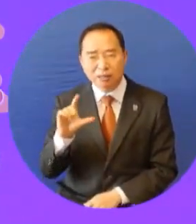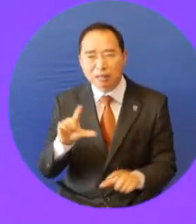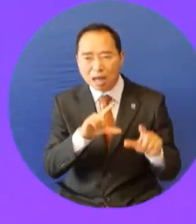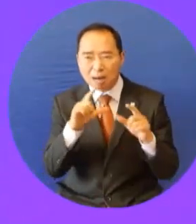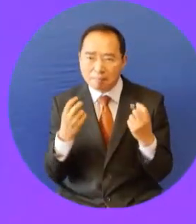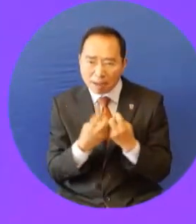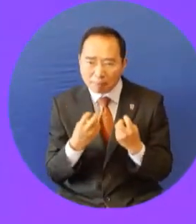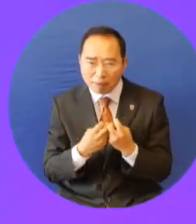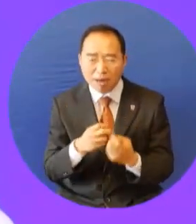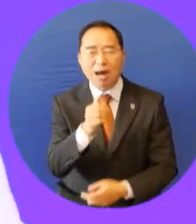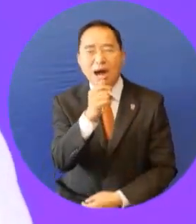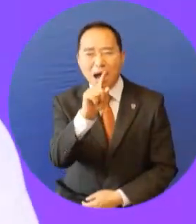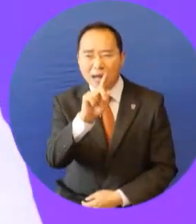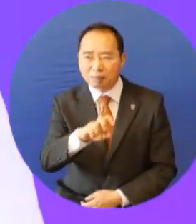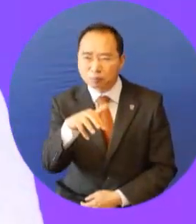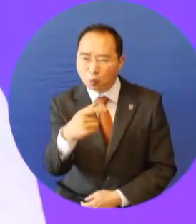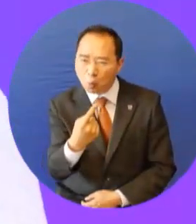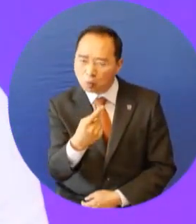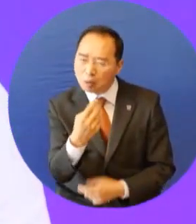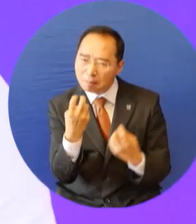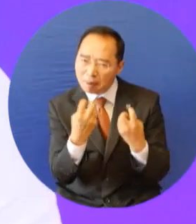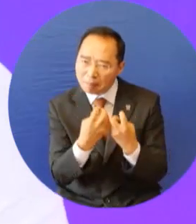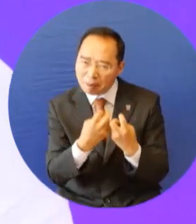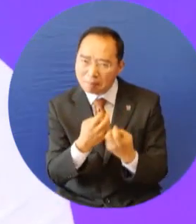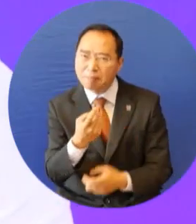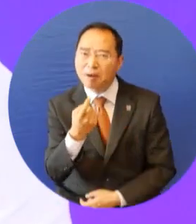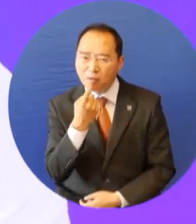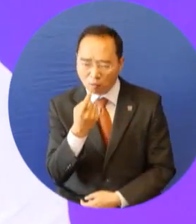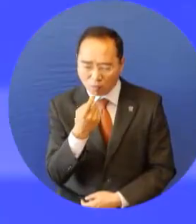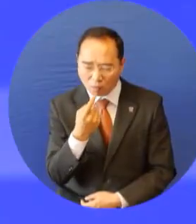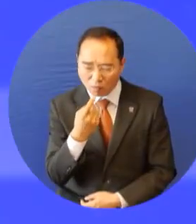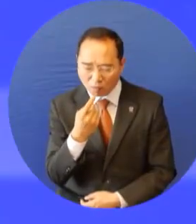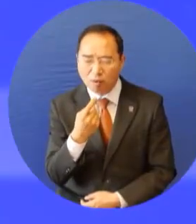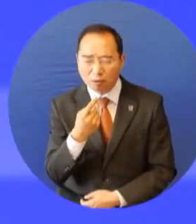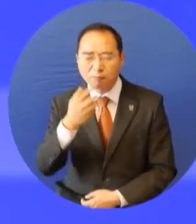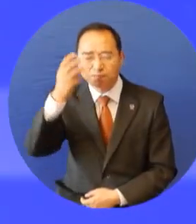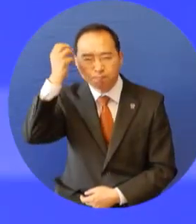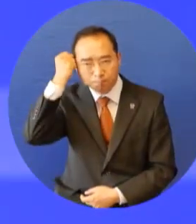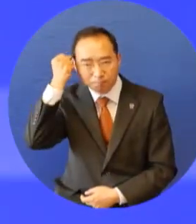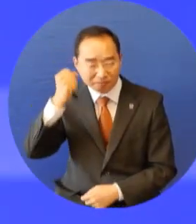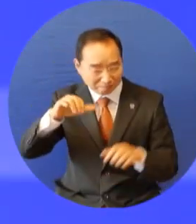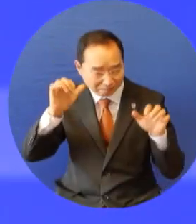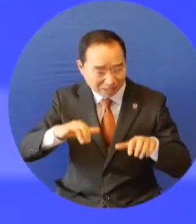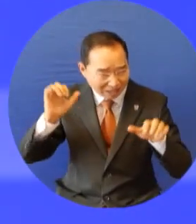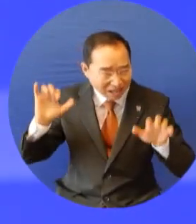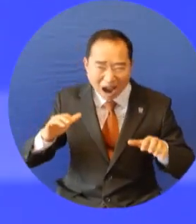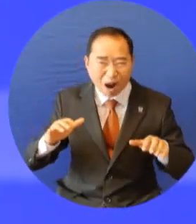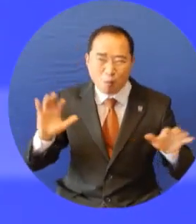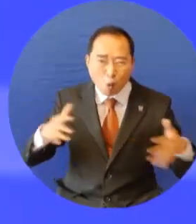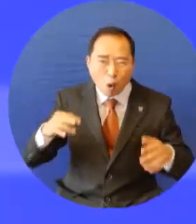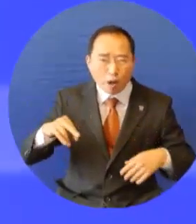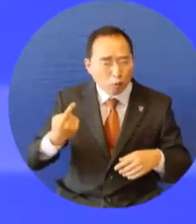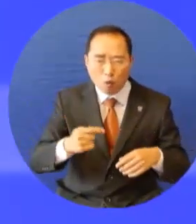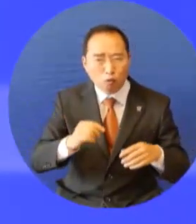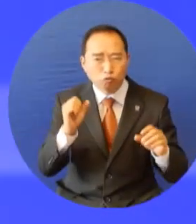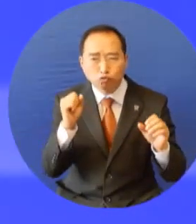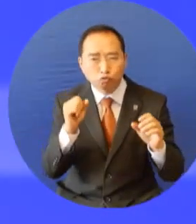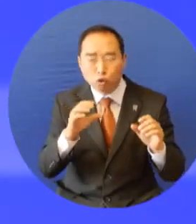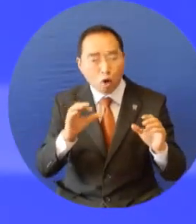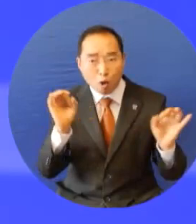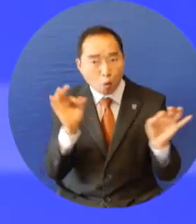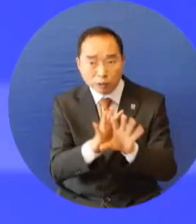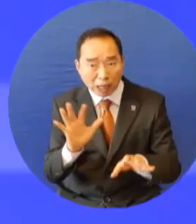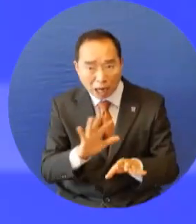우리가 살아가는데 힘들더라도 그 함초와 같은 그 성향을 배우고 우리가 기억을 하면은